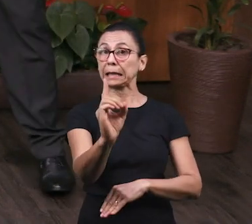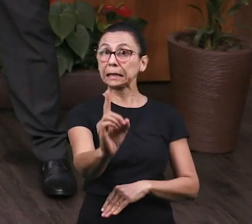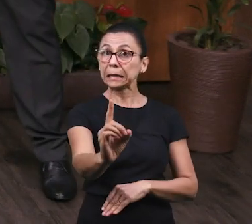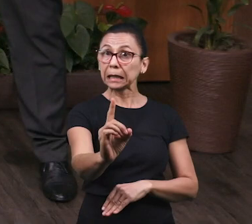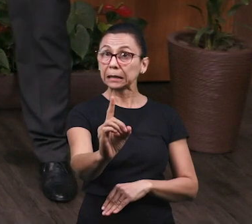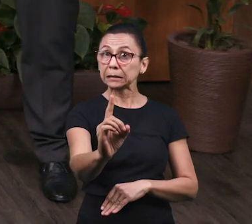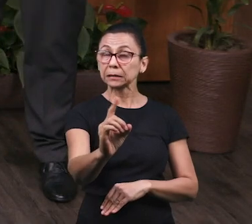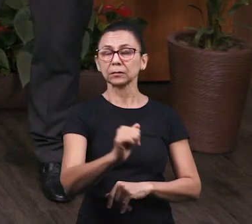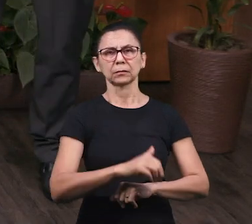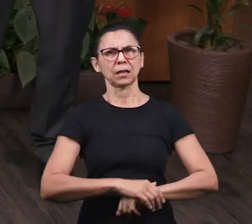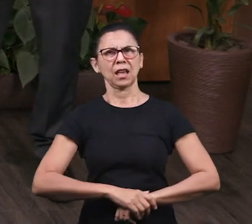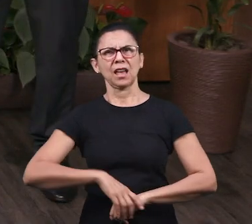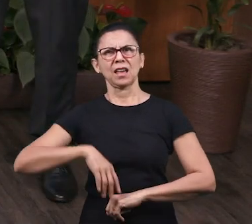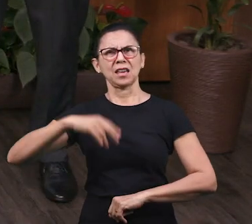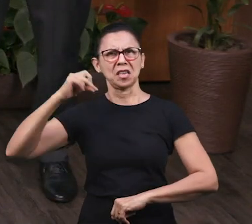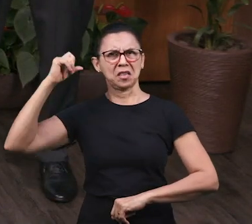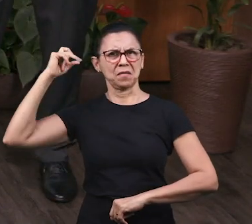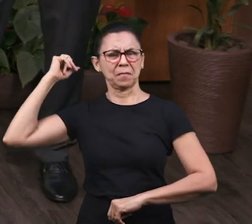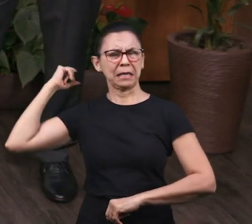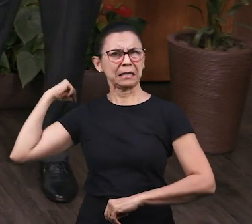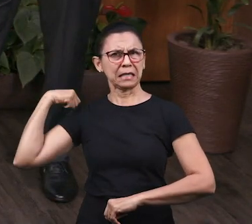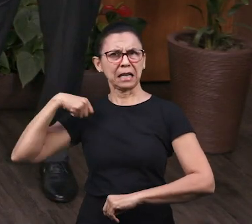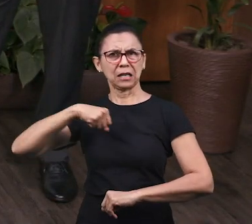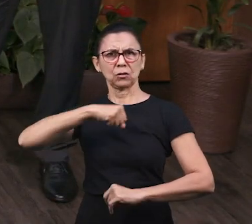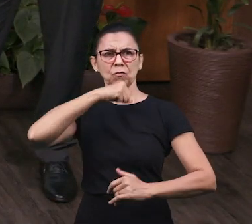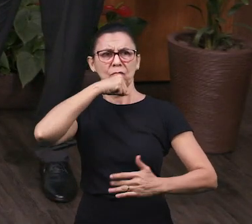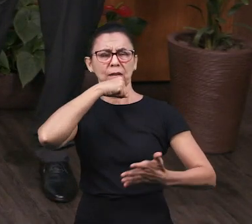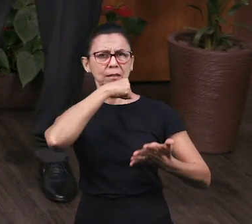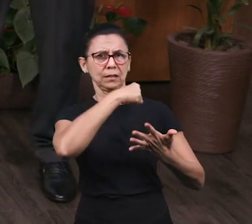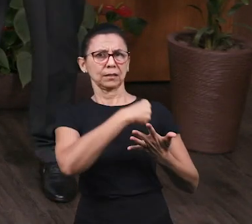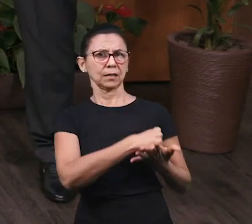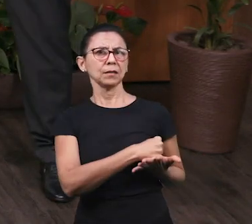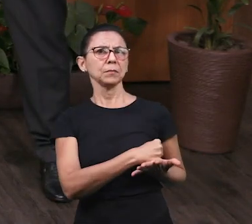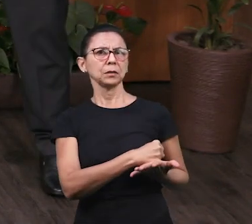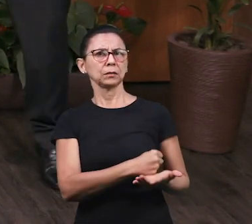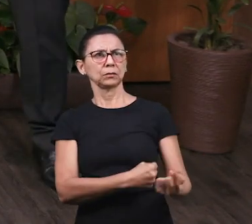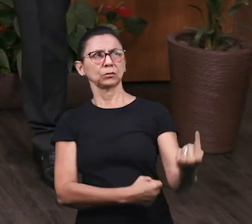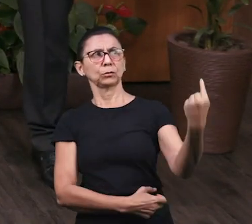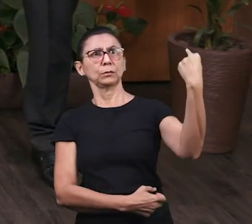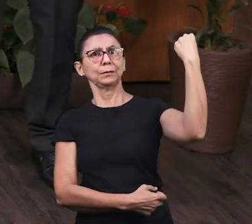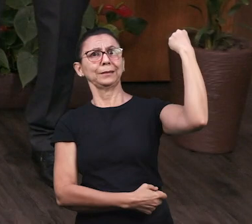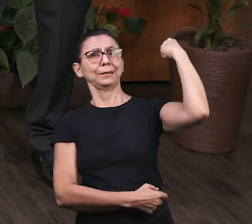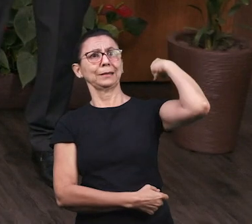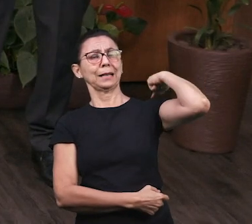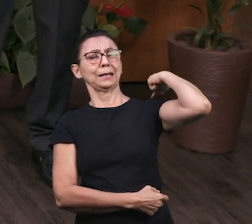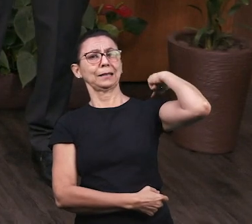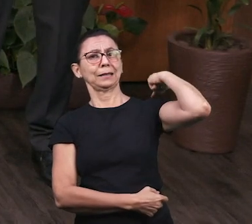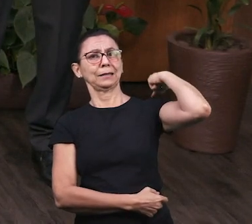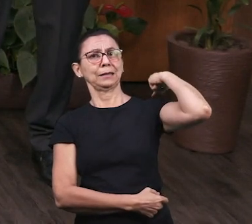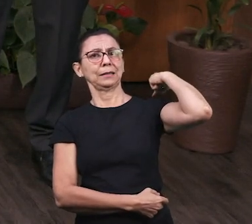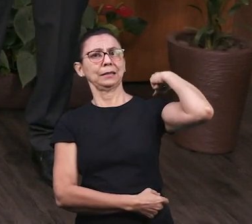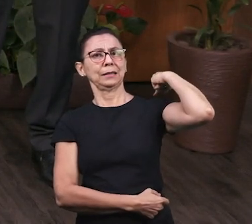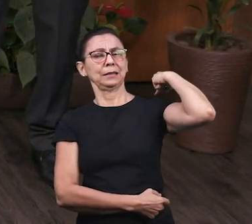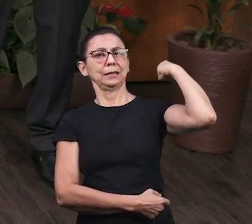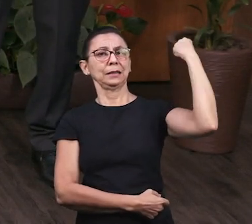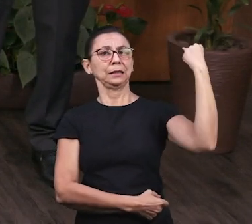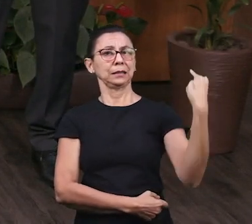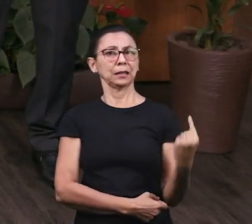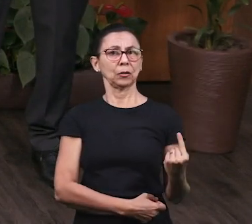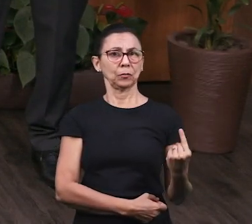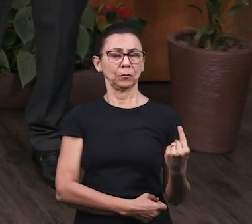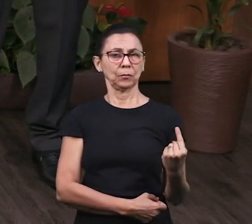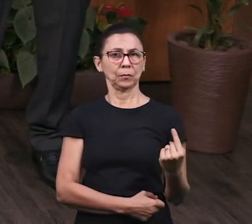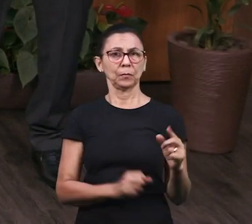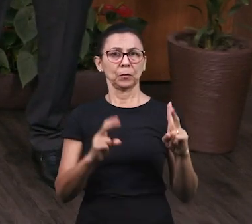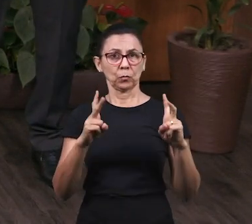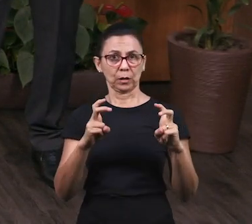Mais donc, ça, c'était au passé, à l'Ancien Testament, que prophétisait, parce que notre sujet, c'est Jésus